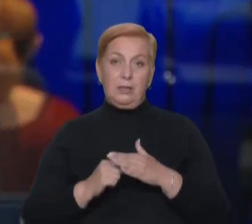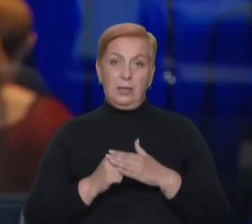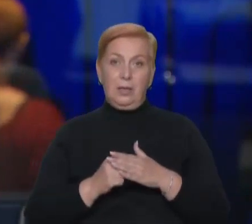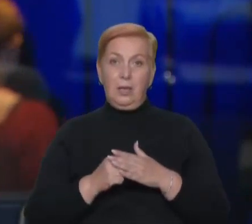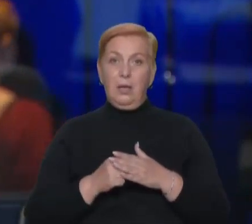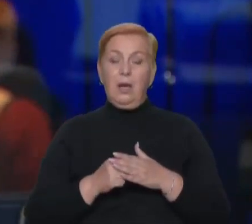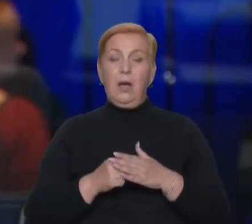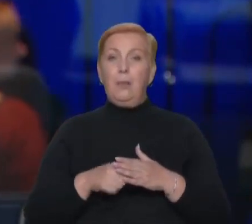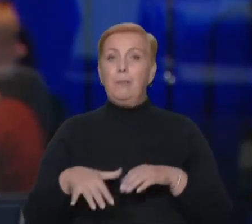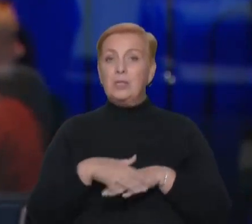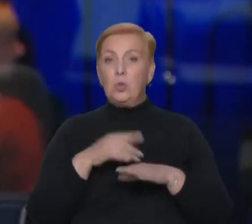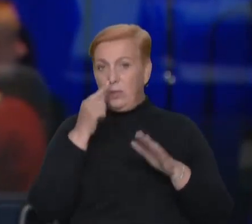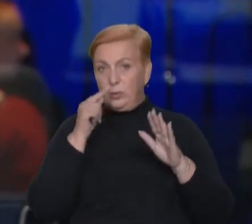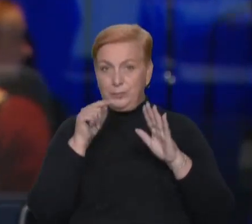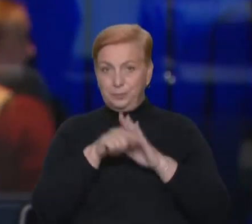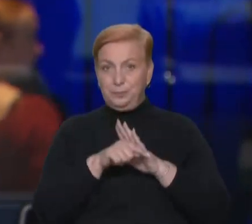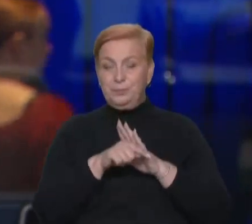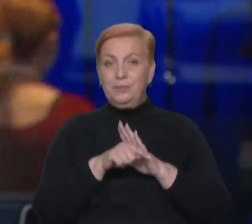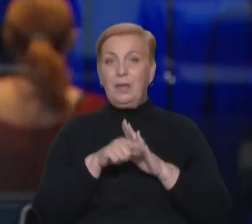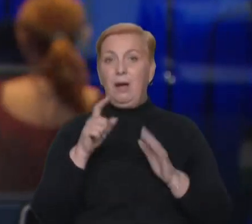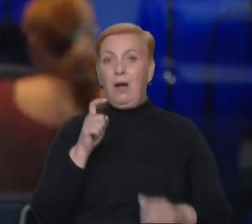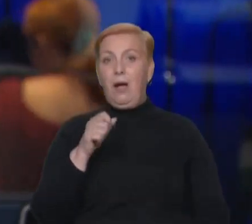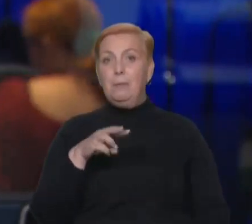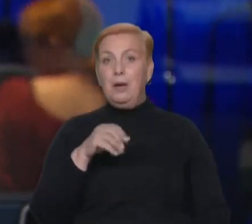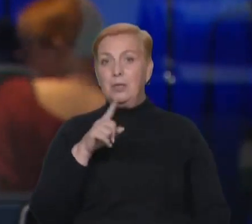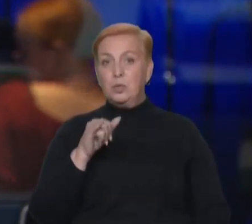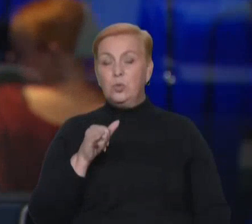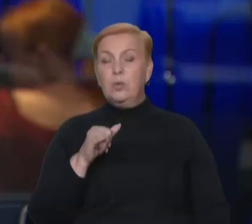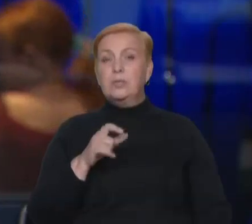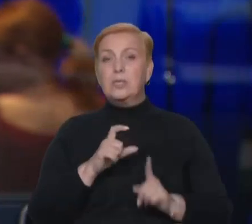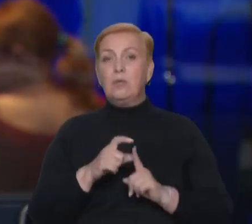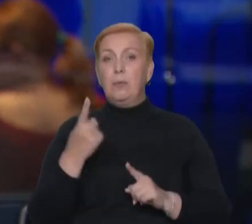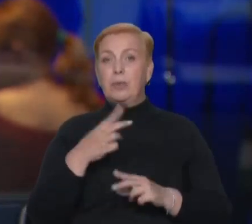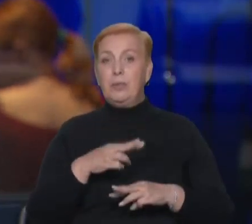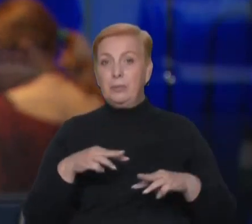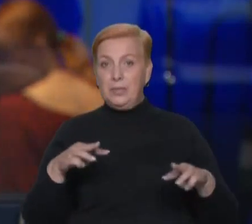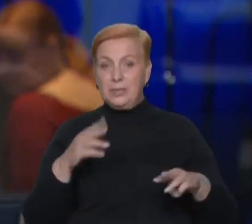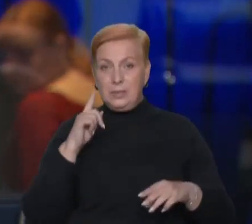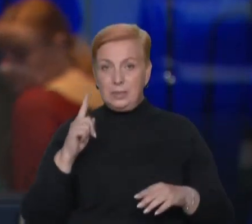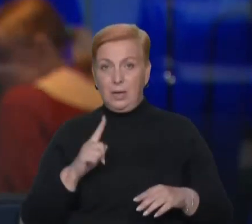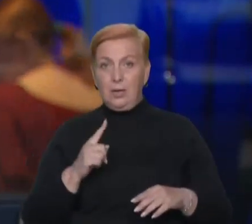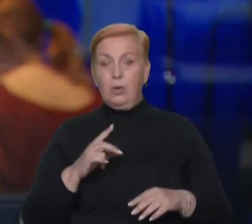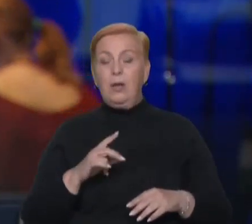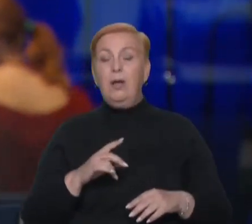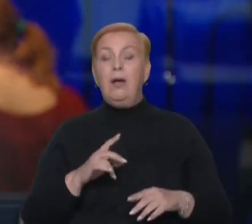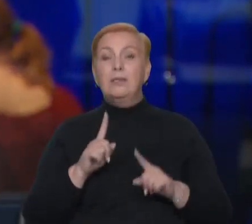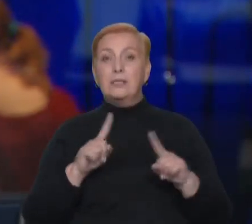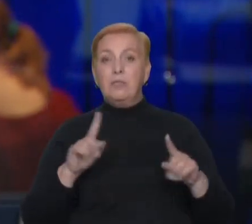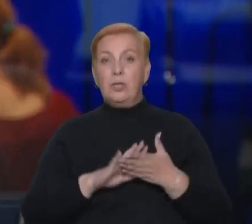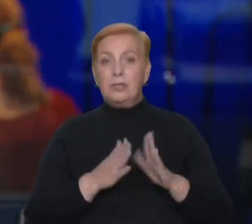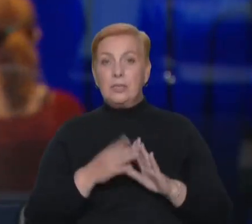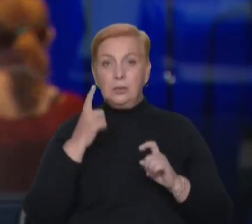територію України. За словами міністра оборони Ізраїлю Йоава Галанта, надзвичайний стан оголошено у